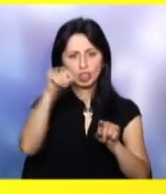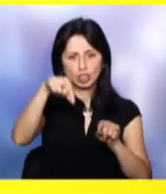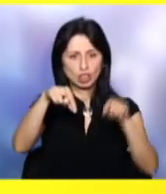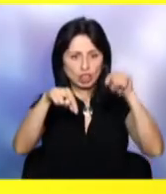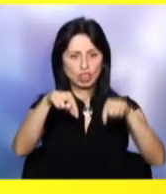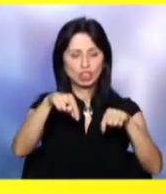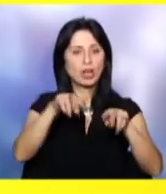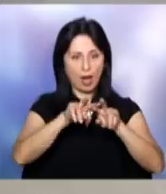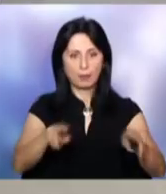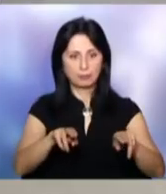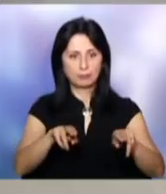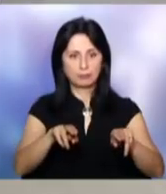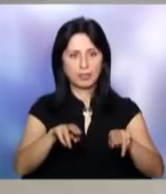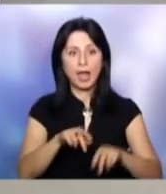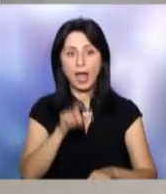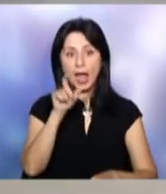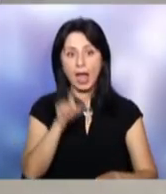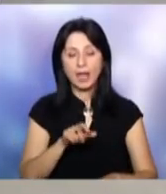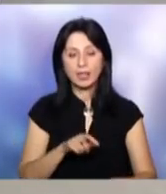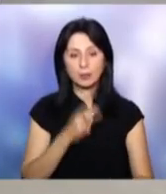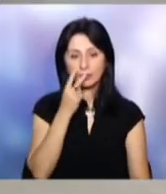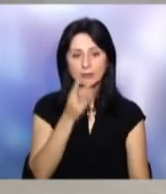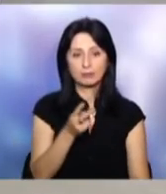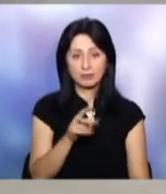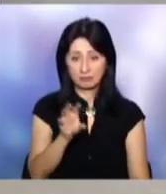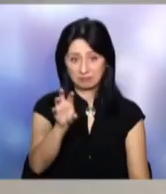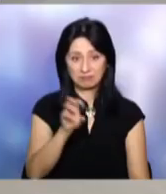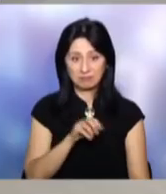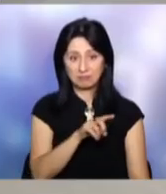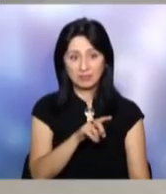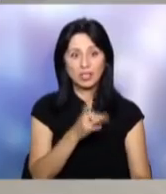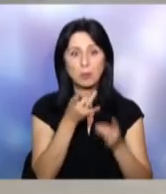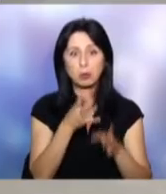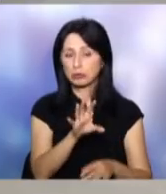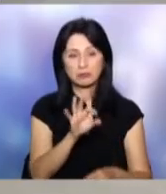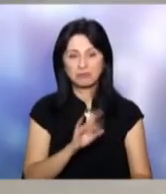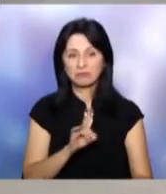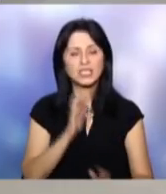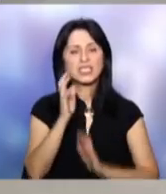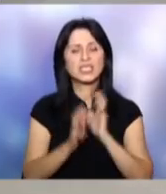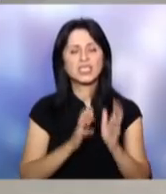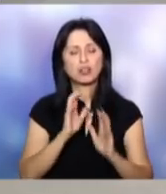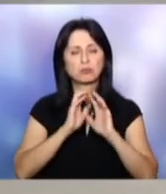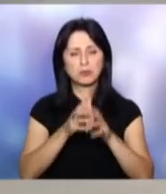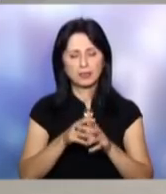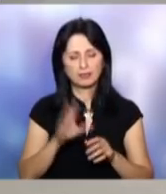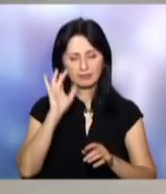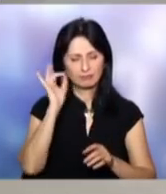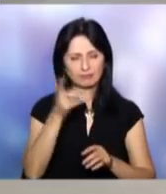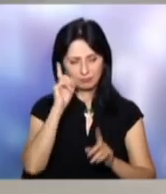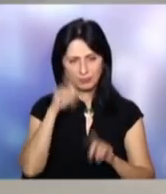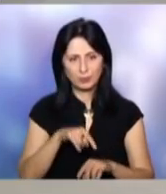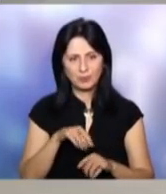გარწმუნებთ შეფუთული ადამიანების რეაქციას და ეს არ არის კვლევა, რომელიც ჩვენ ჩავატარეთ, ეს არის საერთაშორისო კვლევა,